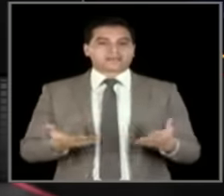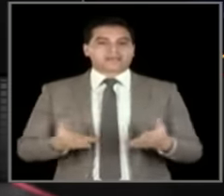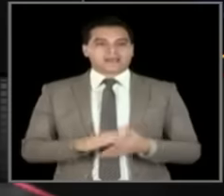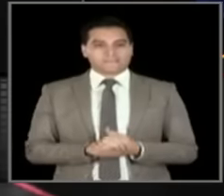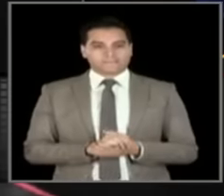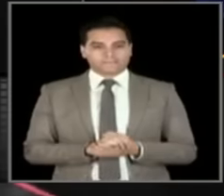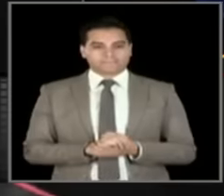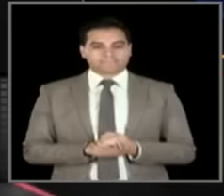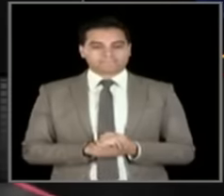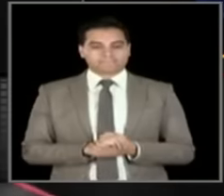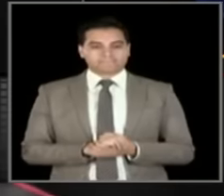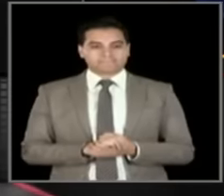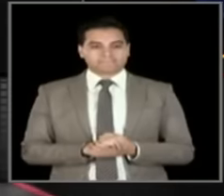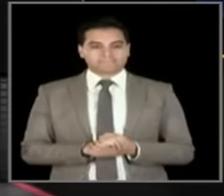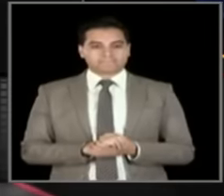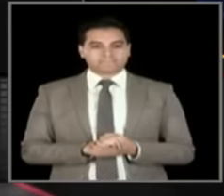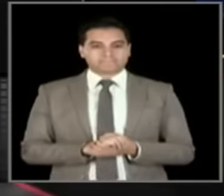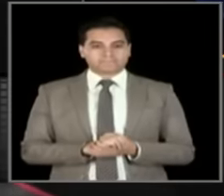398 يساوي كام؟